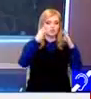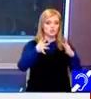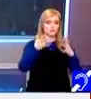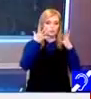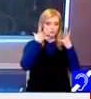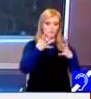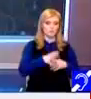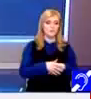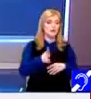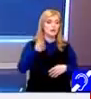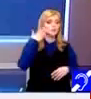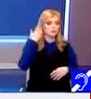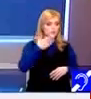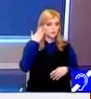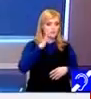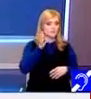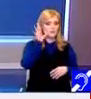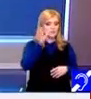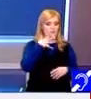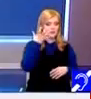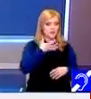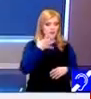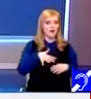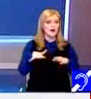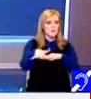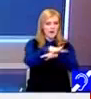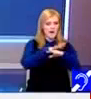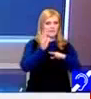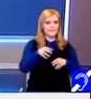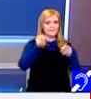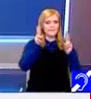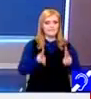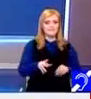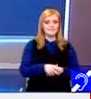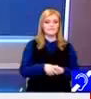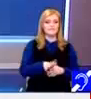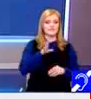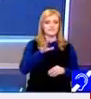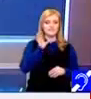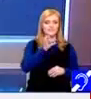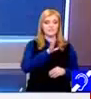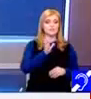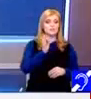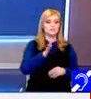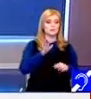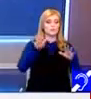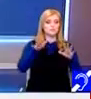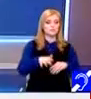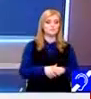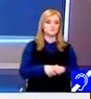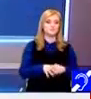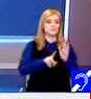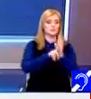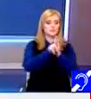mult noros. Și în România vremea va fi caldă. Pe suprafețe extinse, în special în vestul țării, vor cădea precipitații, iar maximele